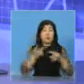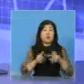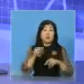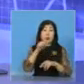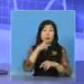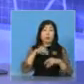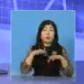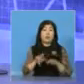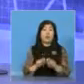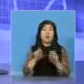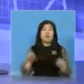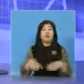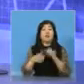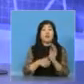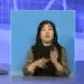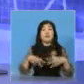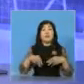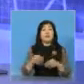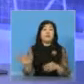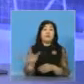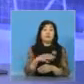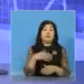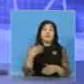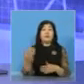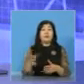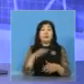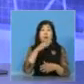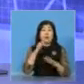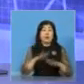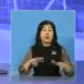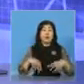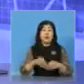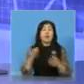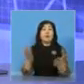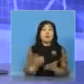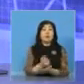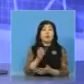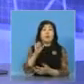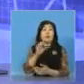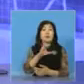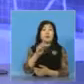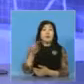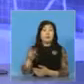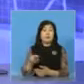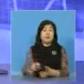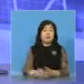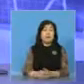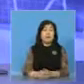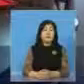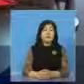свое дело открыли 16 семей. Все они относятся к многодетным и получают адресную социальную помощь.